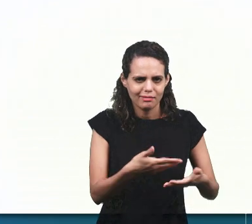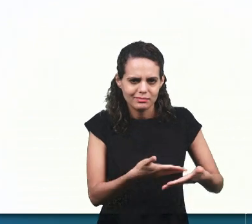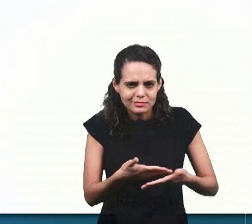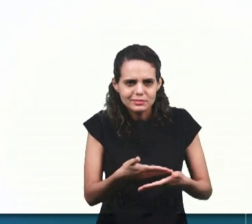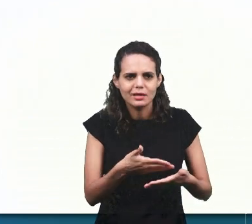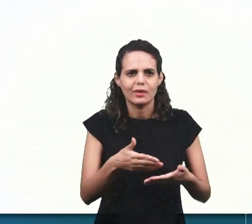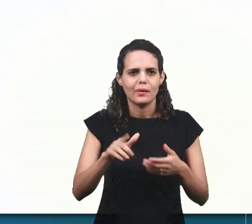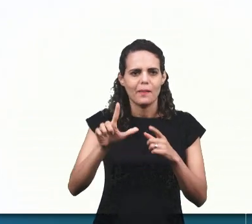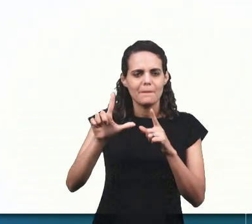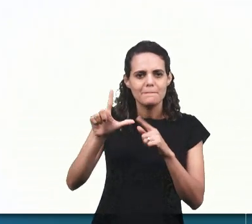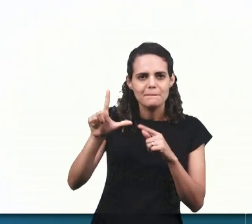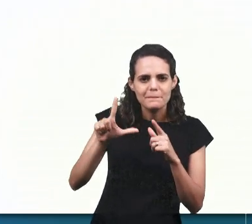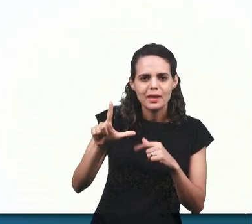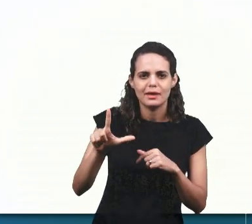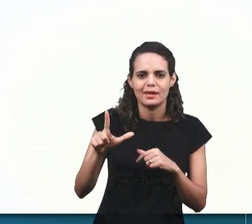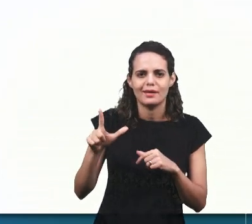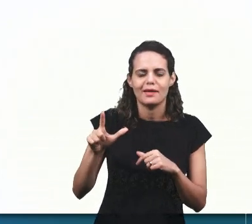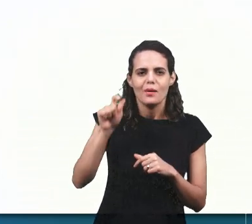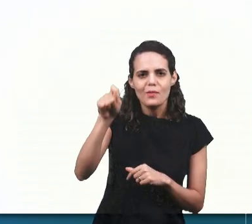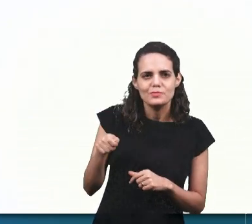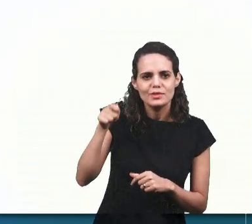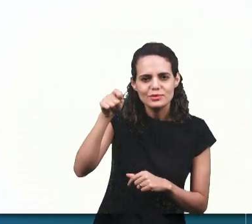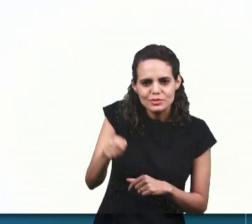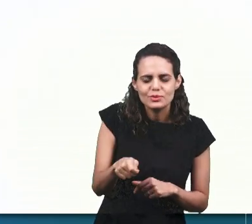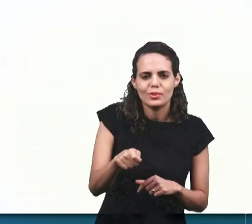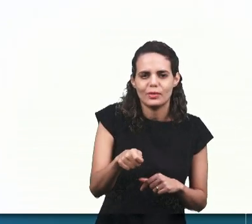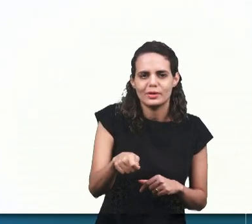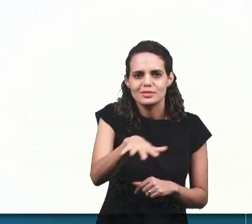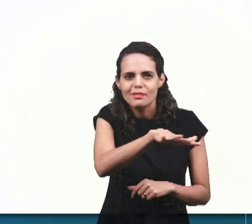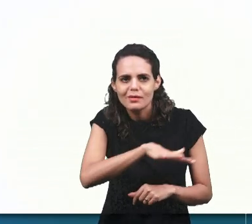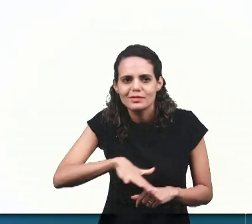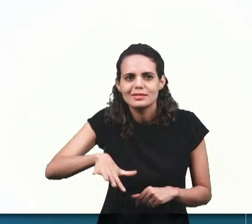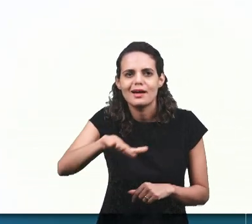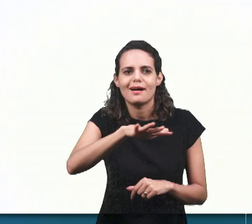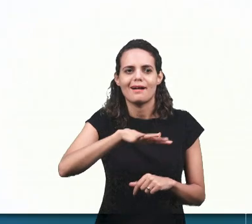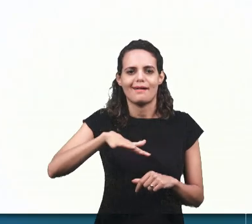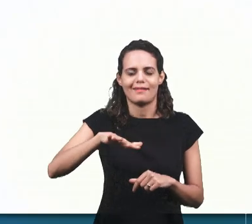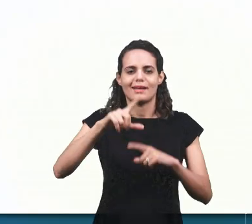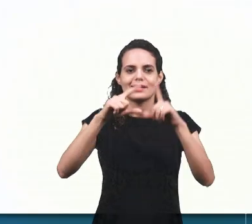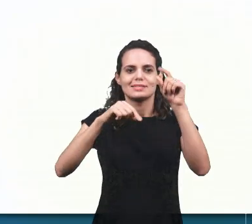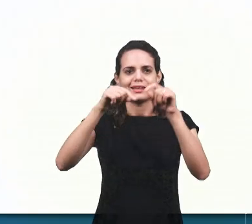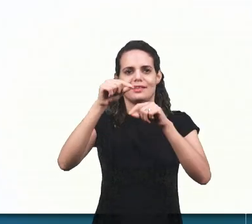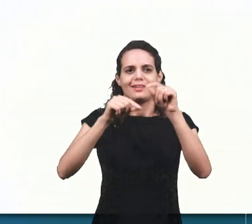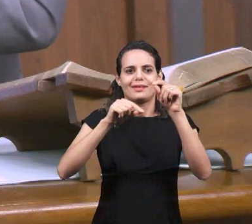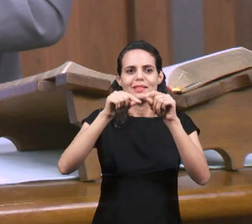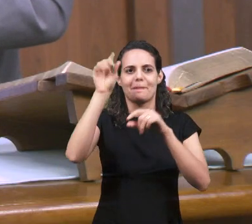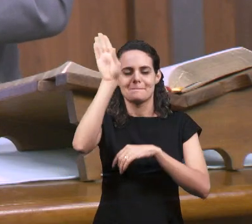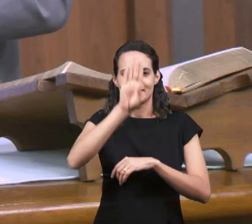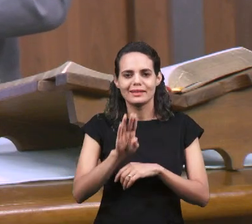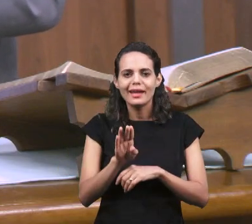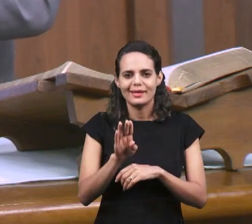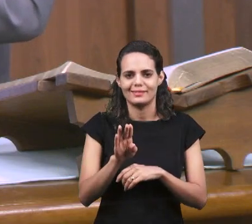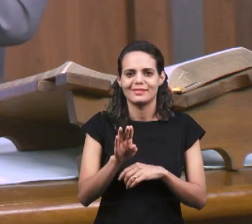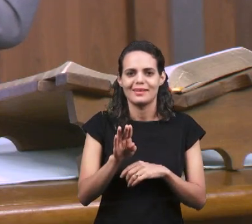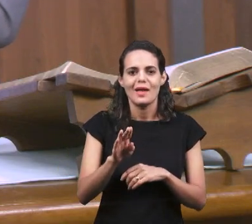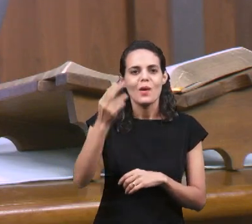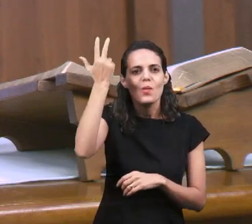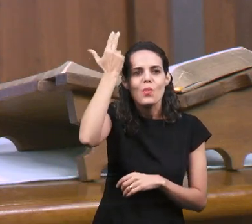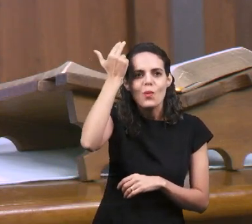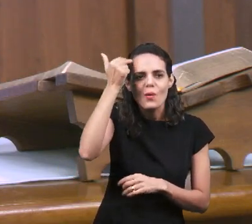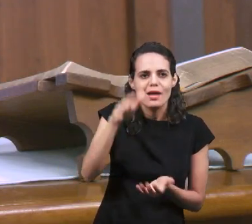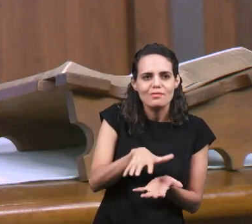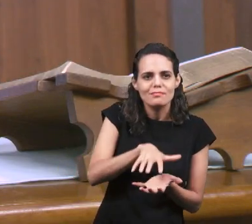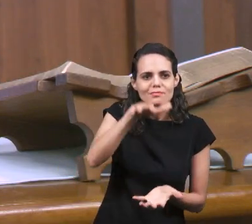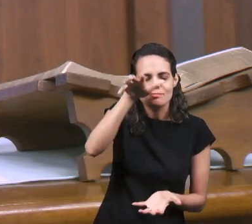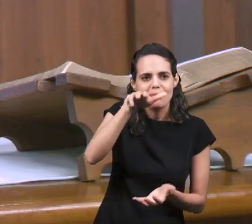champ, c'est l'étoile de Bethléem, le lapin de la Pâque ou Jésus. Donc vous avez cinq